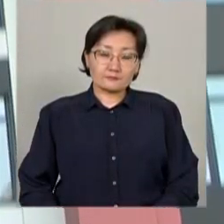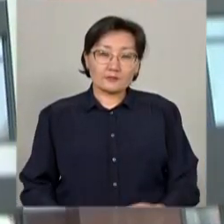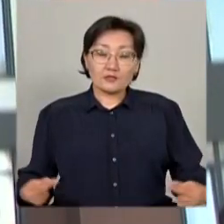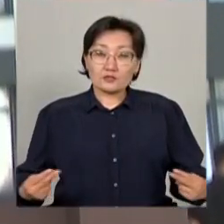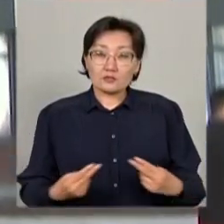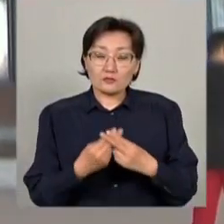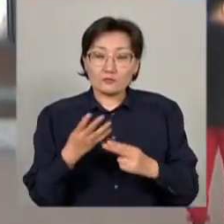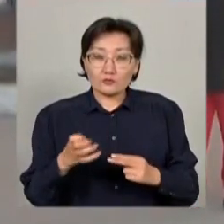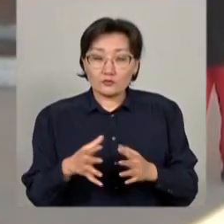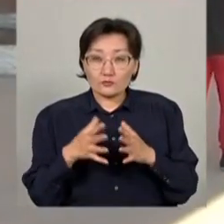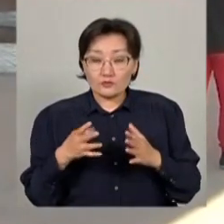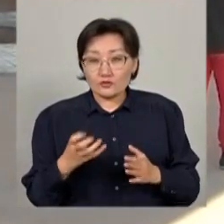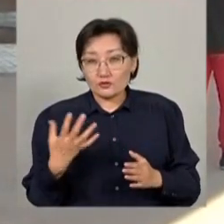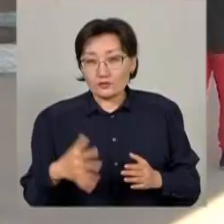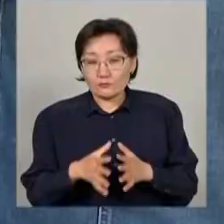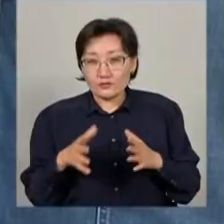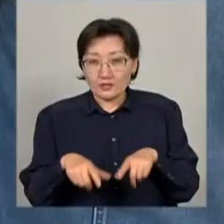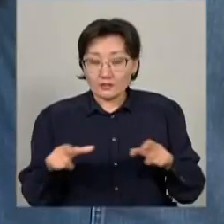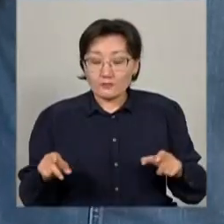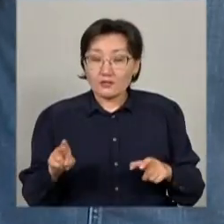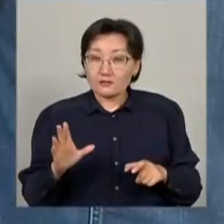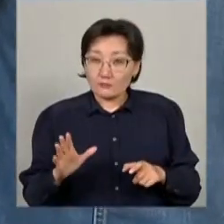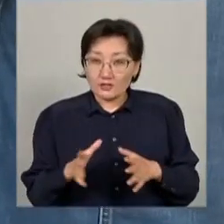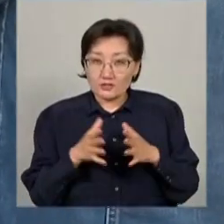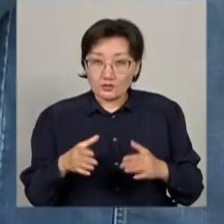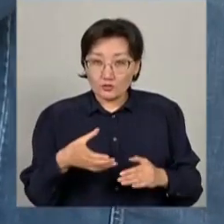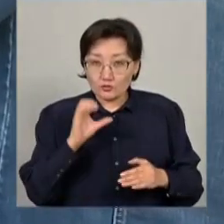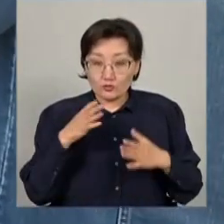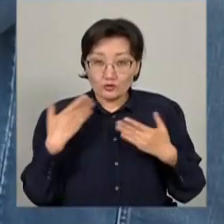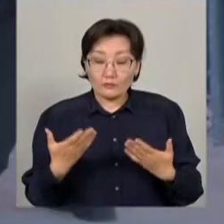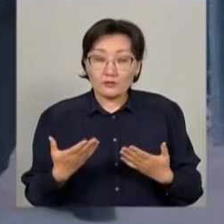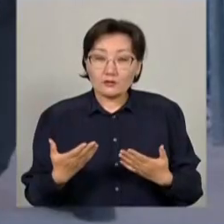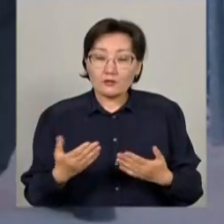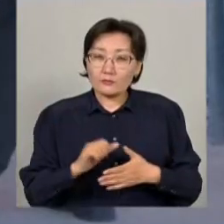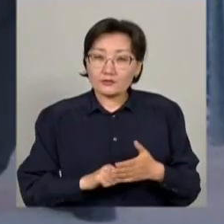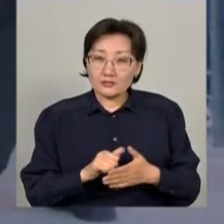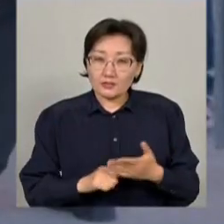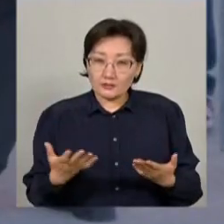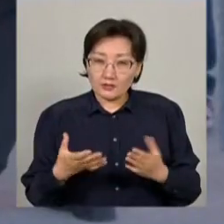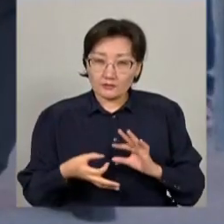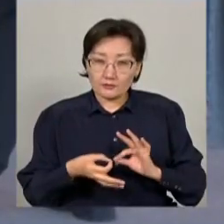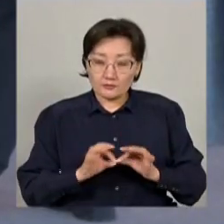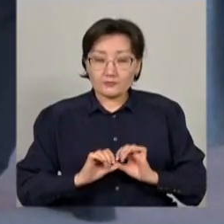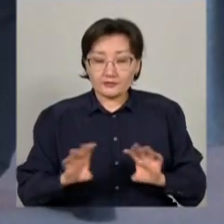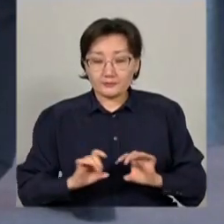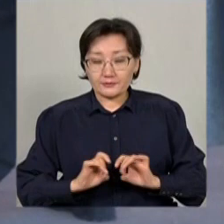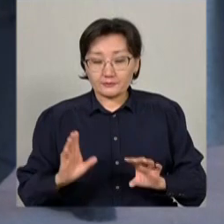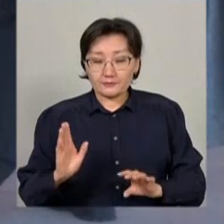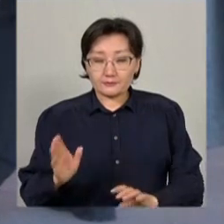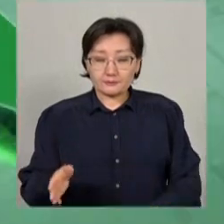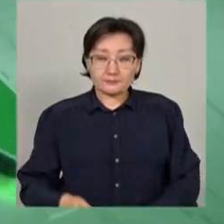Астанада 450-ден астам пәтерде су жоқ. Тұрғындардың тіршілік нәрінен тарығуынан не себеп? Мен Камшат Мұхамеджан сәлден соң